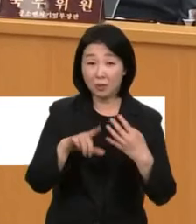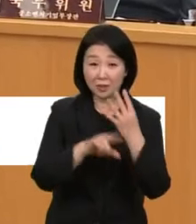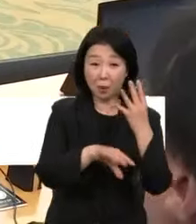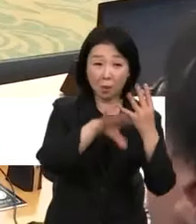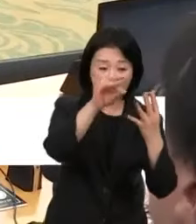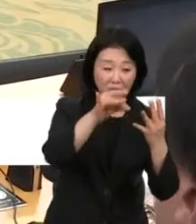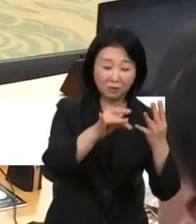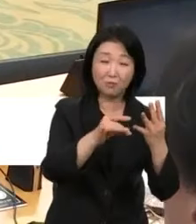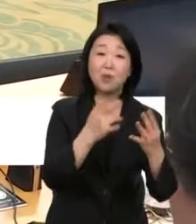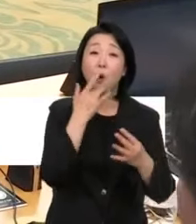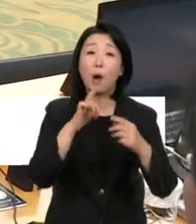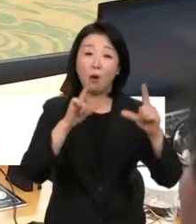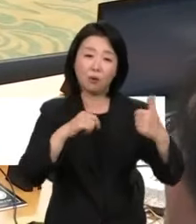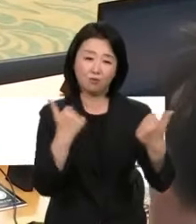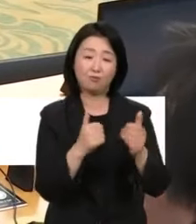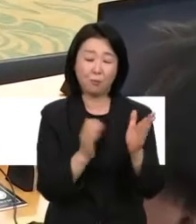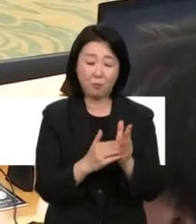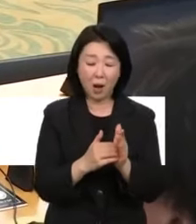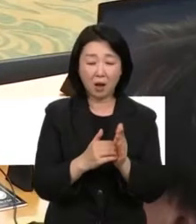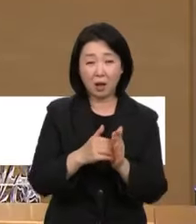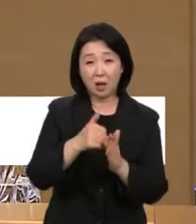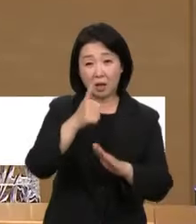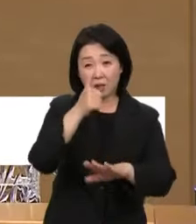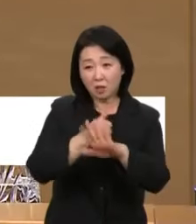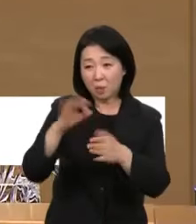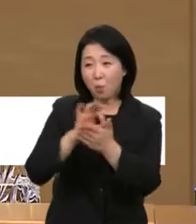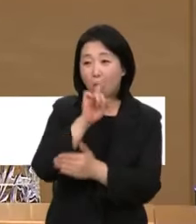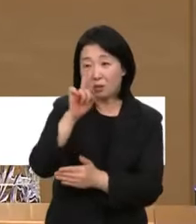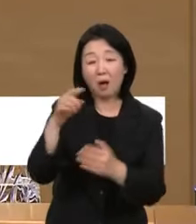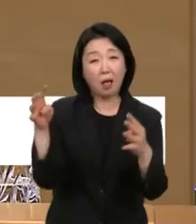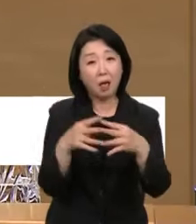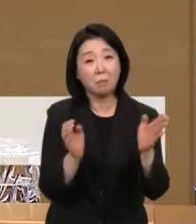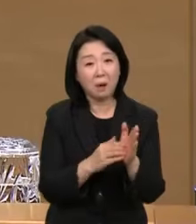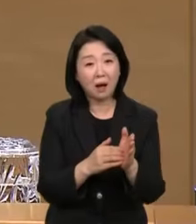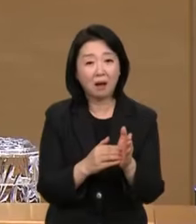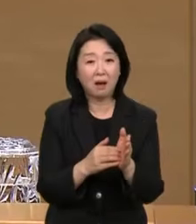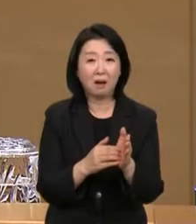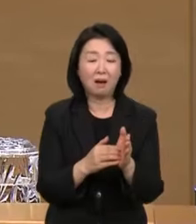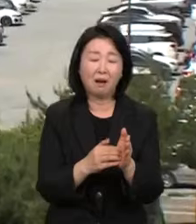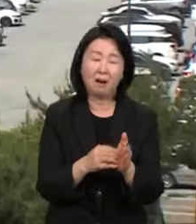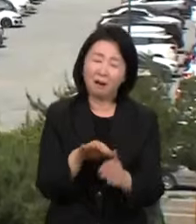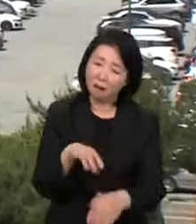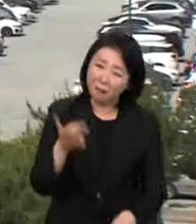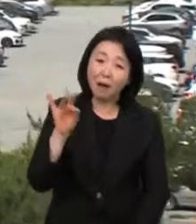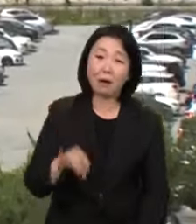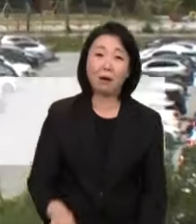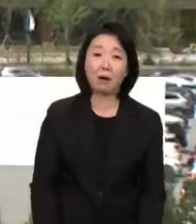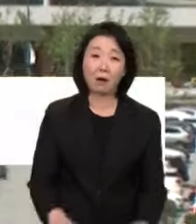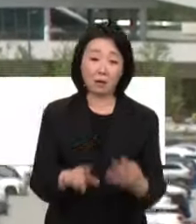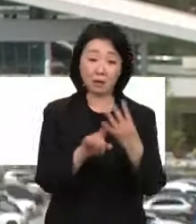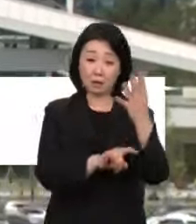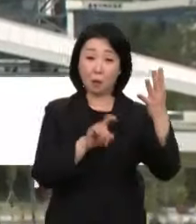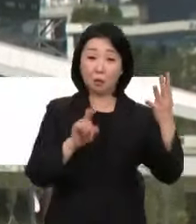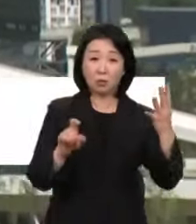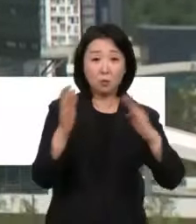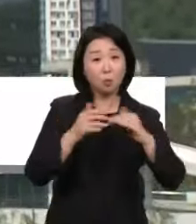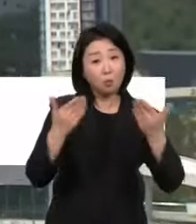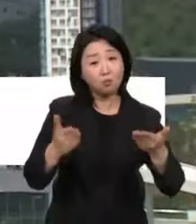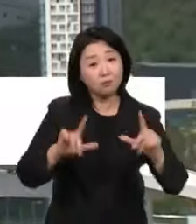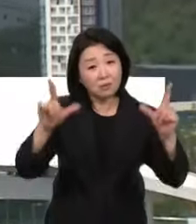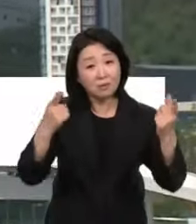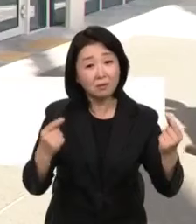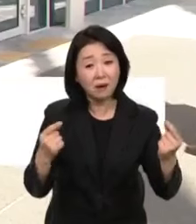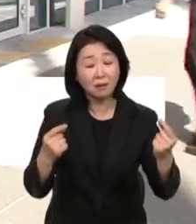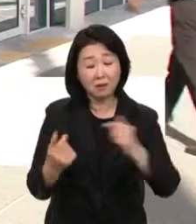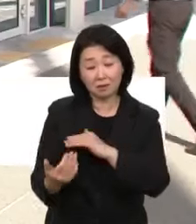화요일에 국무회의를 열어 결산 보고서를 의결해 왔는데 초유의일이란 평가가 나옵니다. 4월 10일이 공휴일이면은